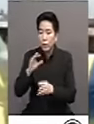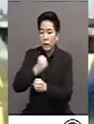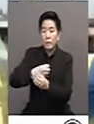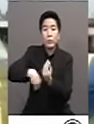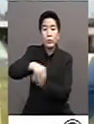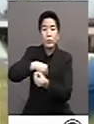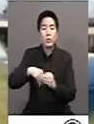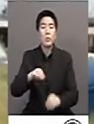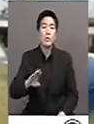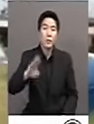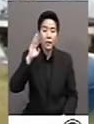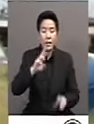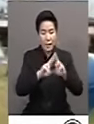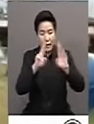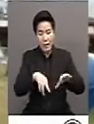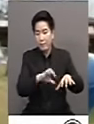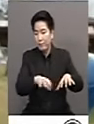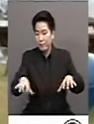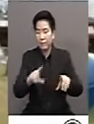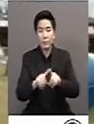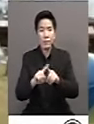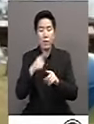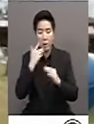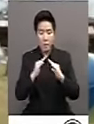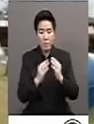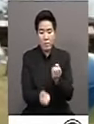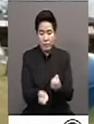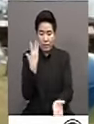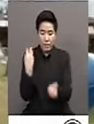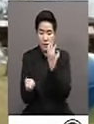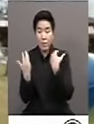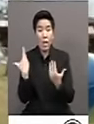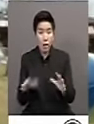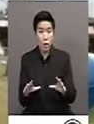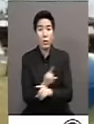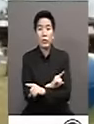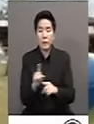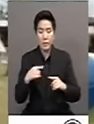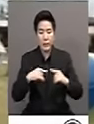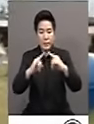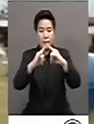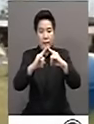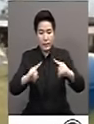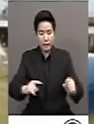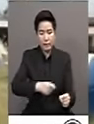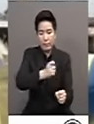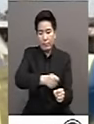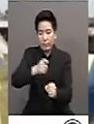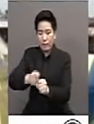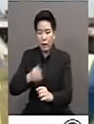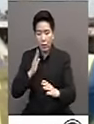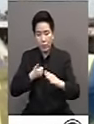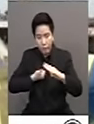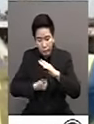รวมถึงวิสาหกิจชุมชนนะคะต่างก็บอกเขาว่าแม้ว่ารีสอร์ทจะถูกรื้อถอนไปแต่ก็ยังมีเต็นท์ให้กางเพื่อให้นักท่องเที่ยวนั้นมาสัม